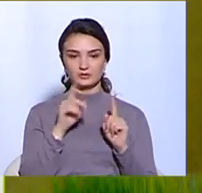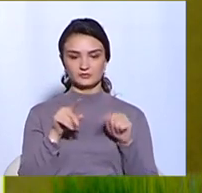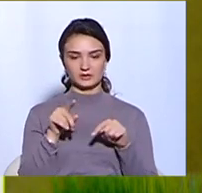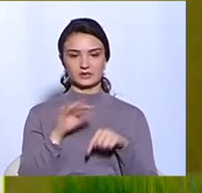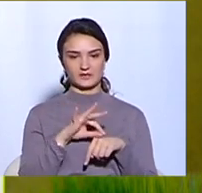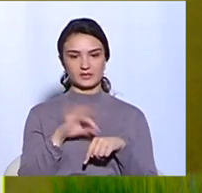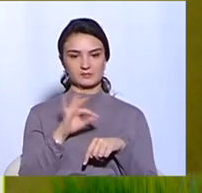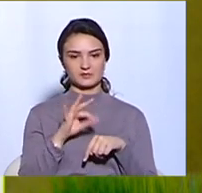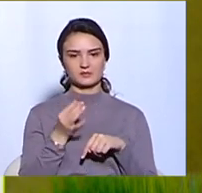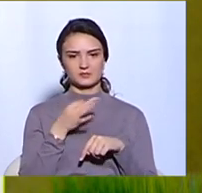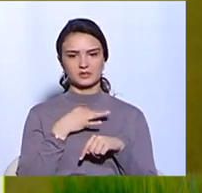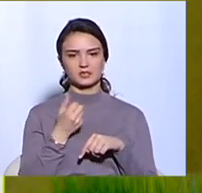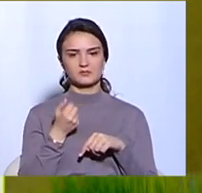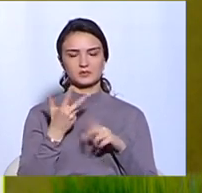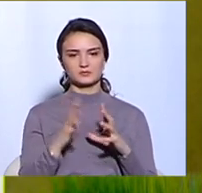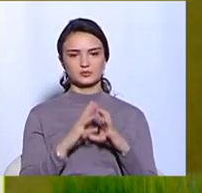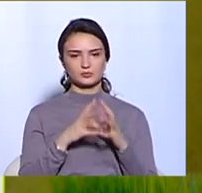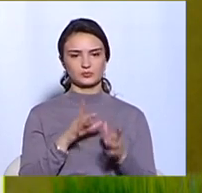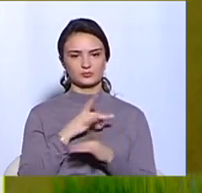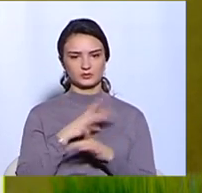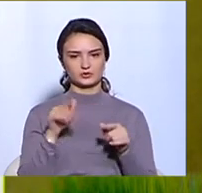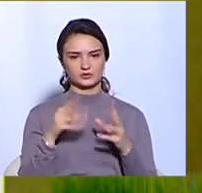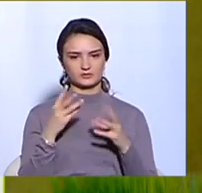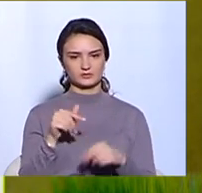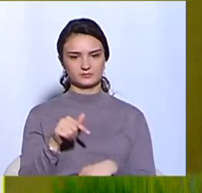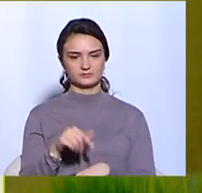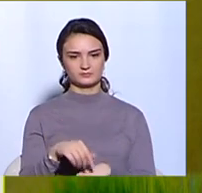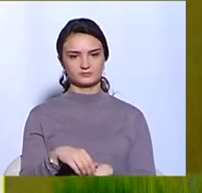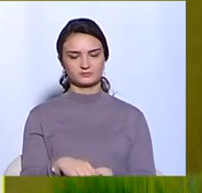დაავადებებზე გვეტყვით. რამდენი ხანია მსოფლიო აღნიშნავს ამ თარიღს?